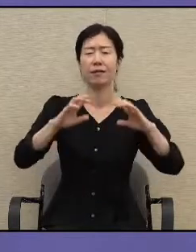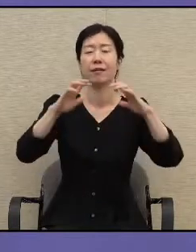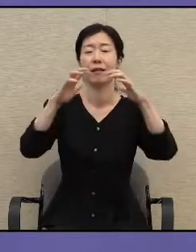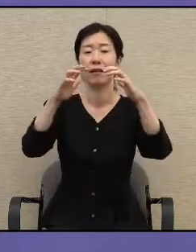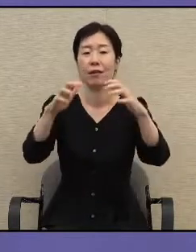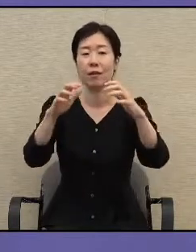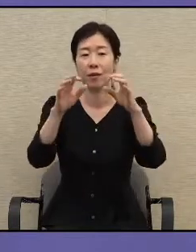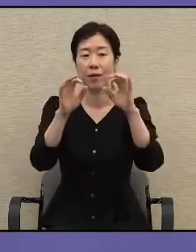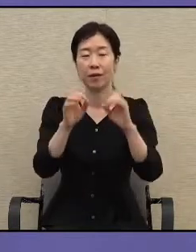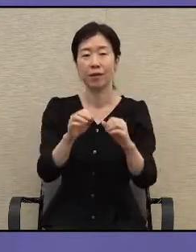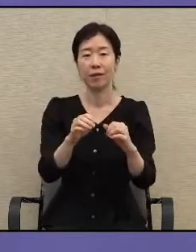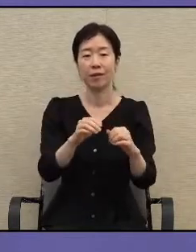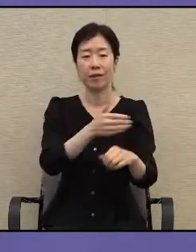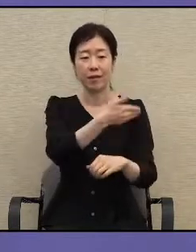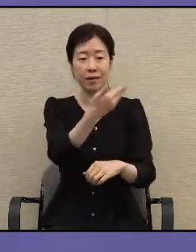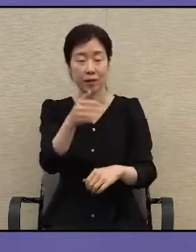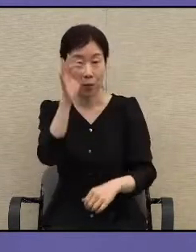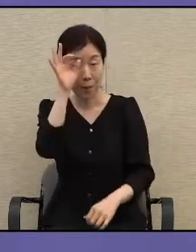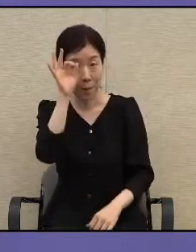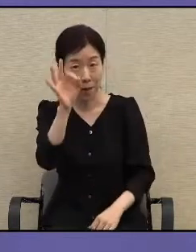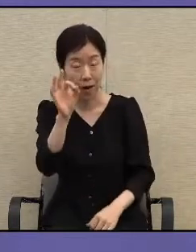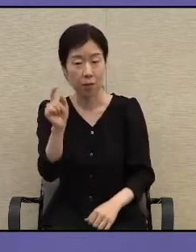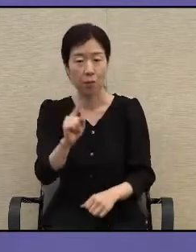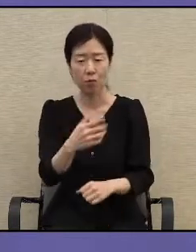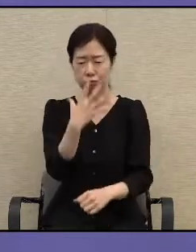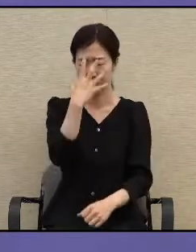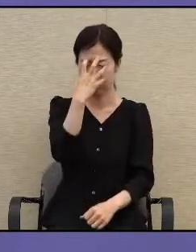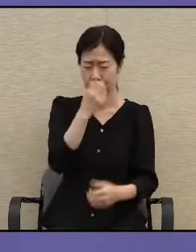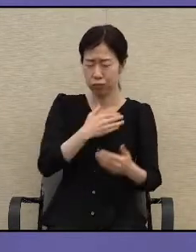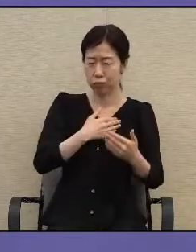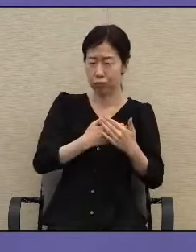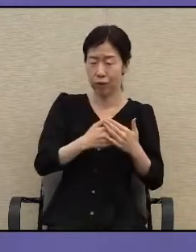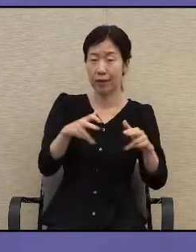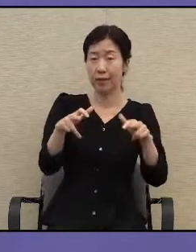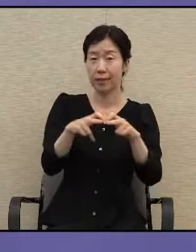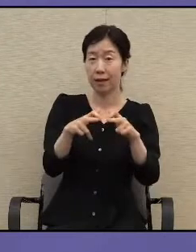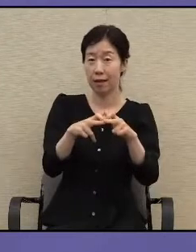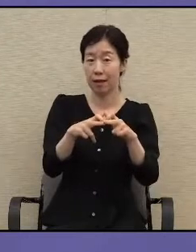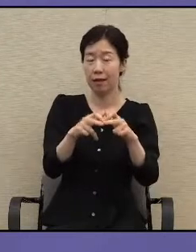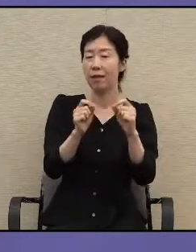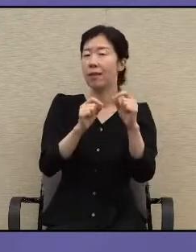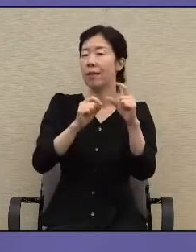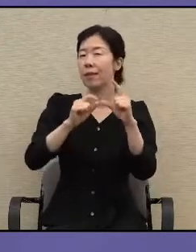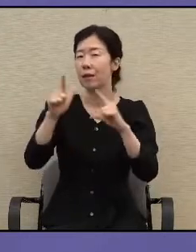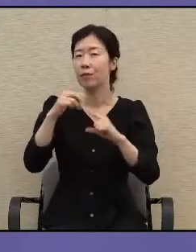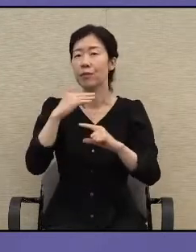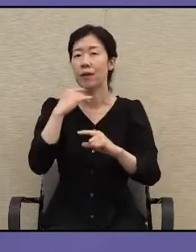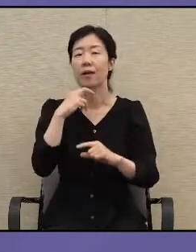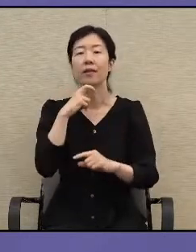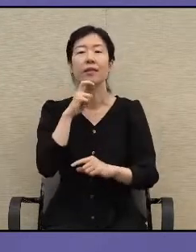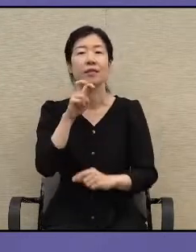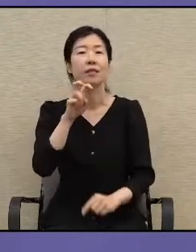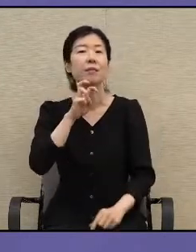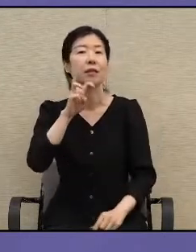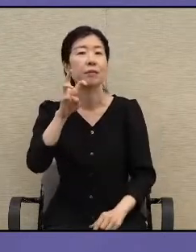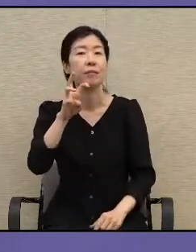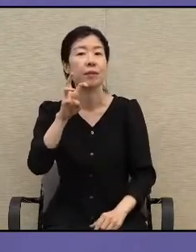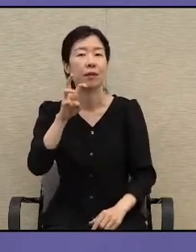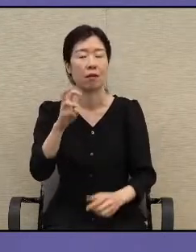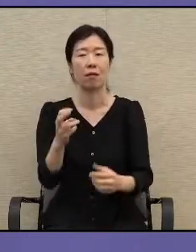경향을 보면 우울장애나 주요 우울장애나 불안장애는 이렇게 젊은 층 20, 30대에서 굉장히 많이